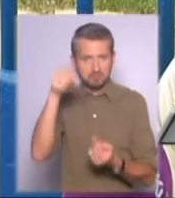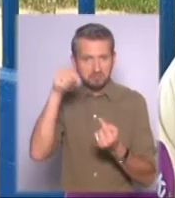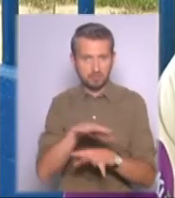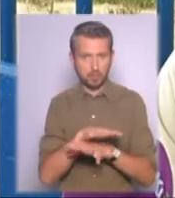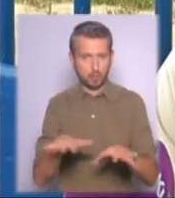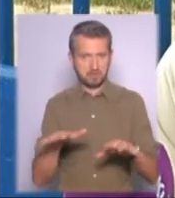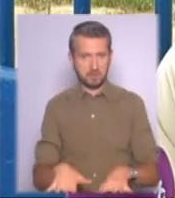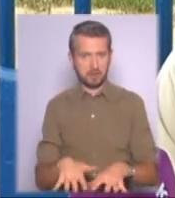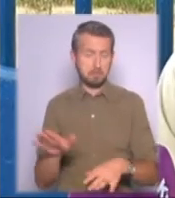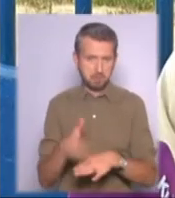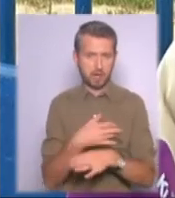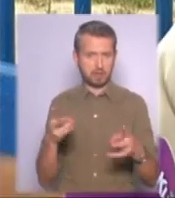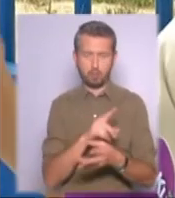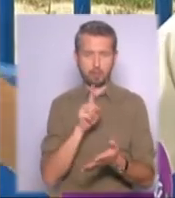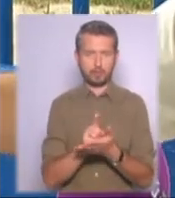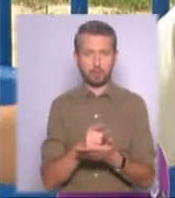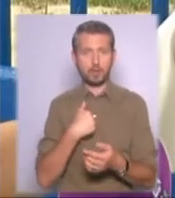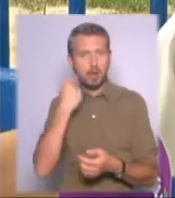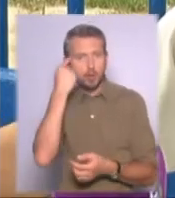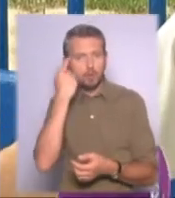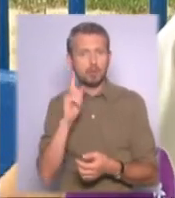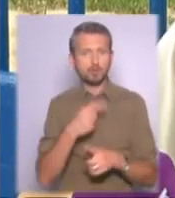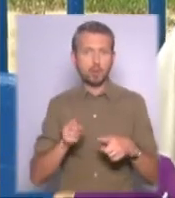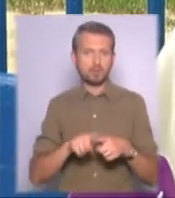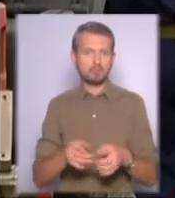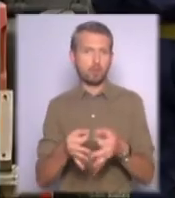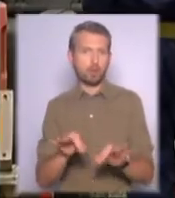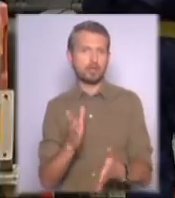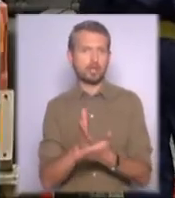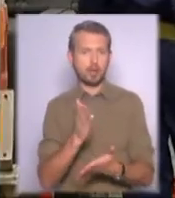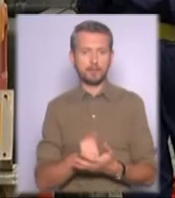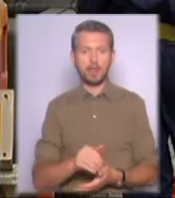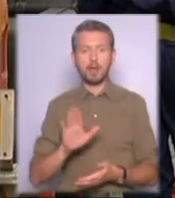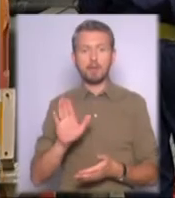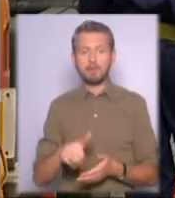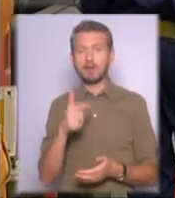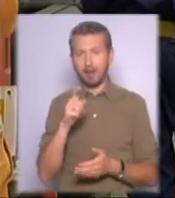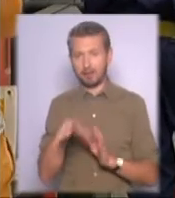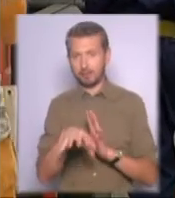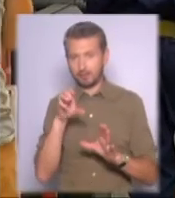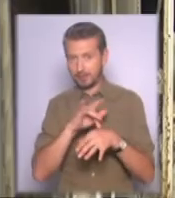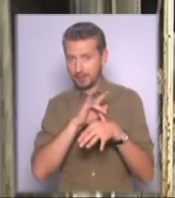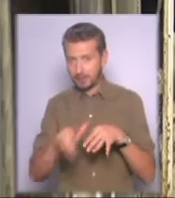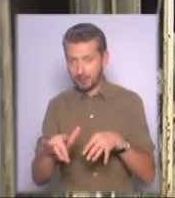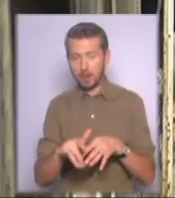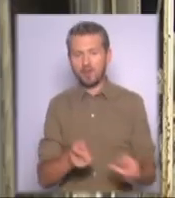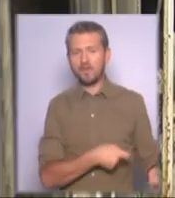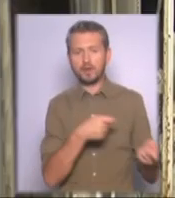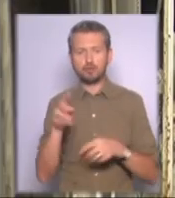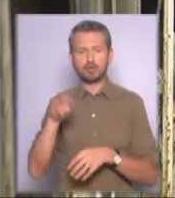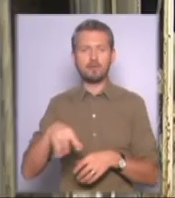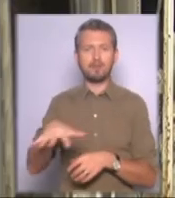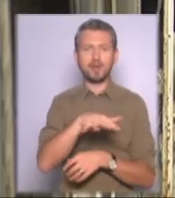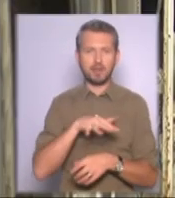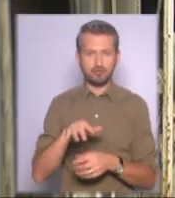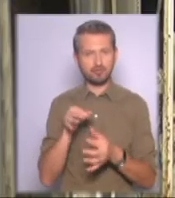звичайно. Я чомусь думав, що це все з дозволу і так далі. Після відкачки газу ємність вивезуть на штрафмайданчик за місто. Там підприємці